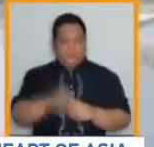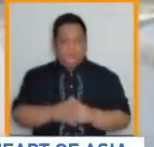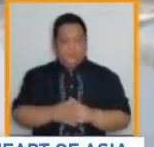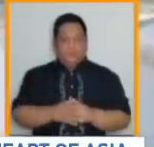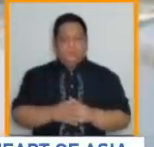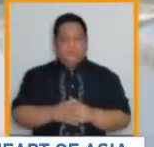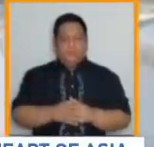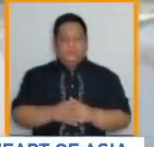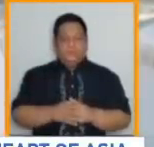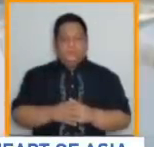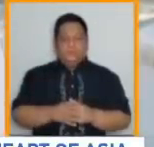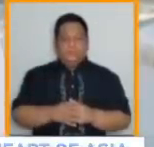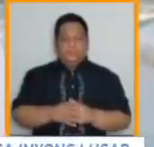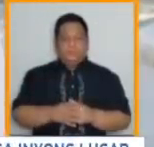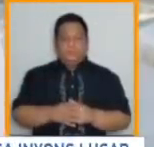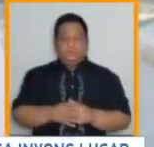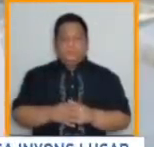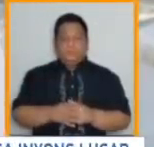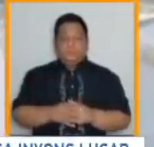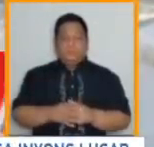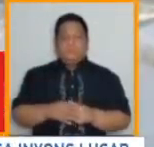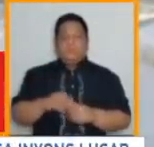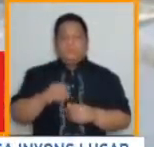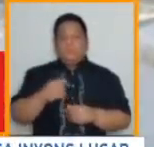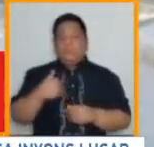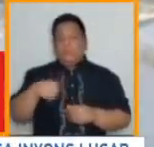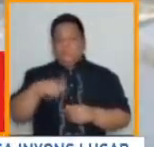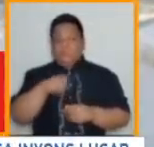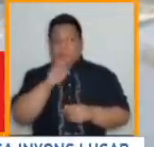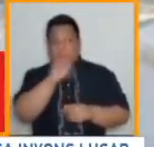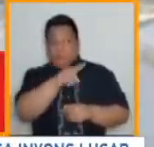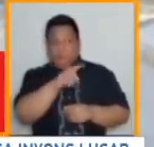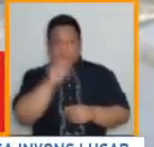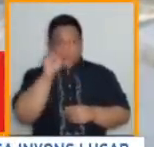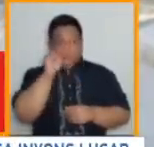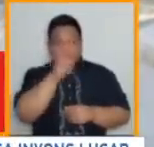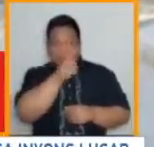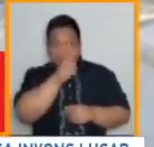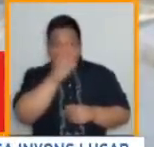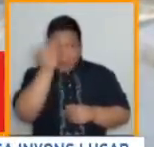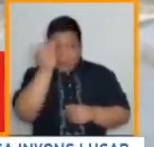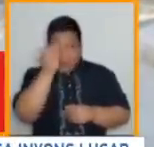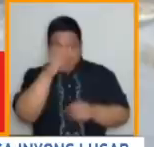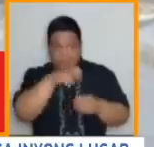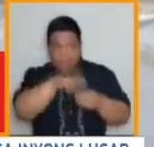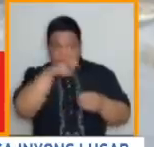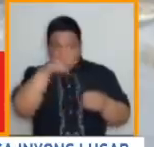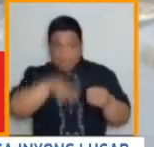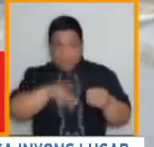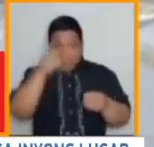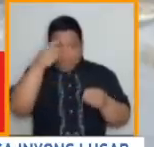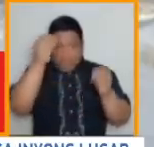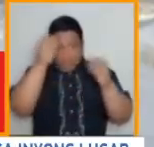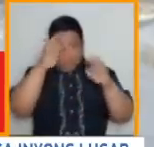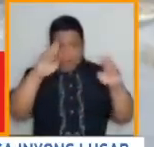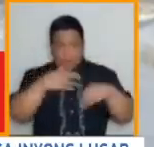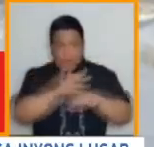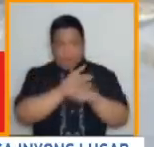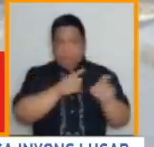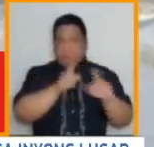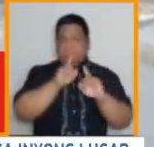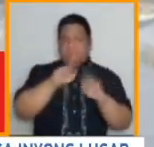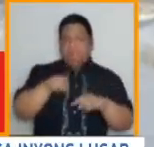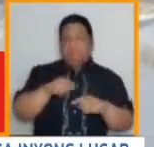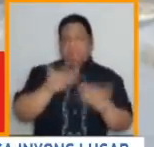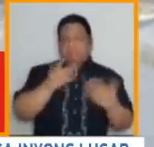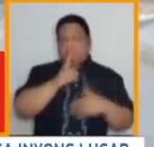City Mayor Sara Duterte nang tanongin namin siya kung bakit nag-withdraw siya ng kanyang COC sa pagka-mayor ng Davao at kung ano ang magiging susunod niyang